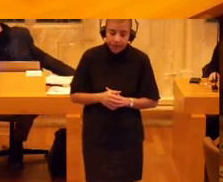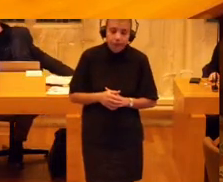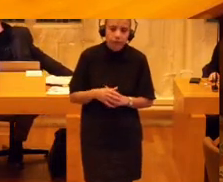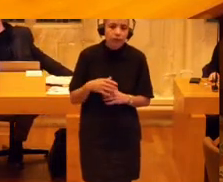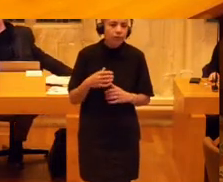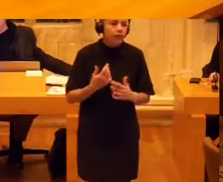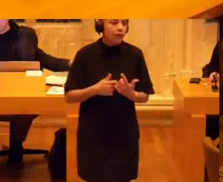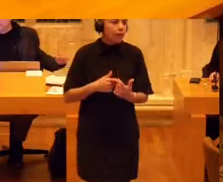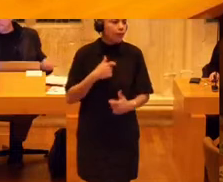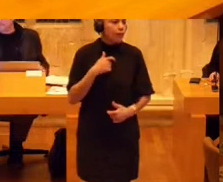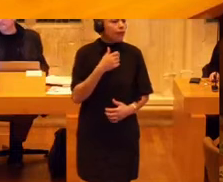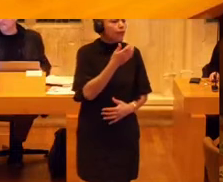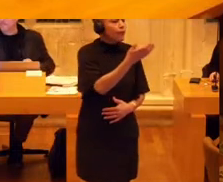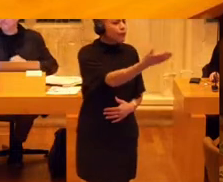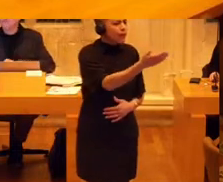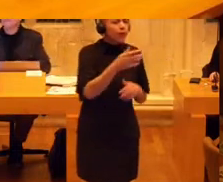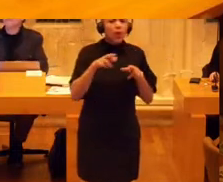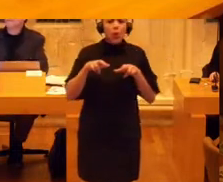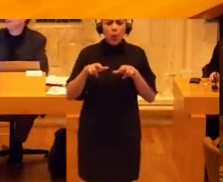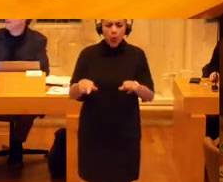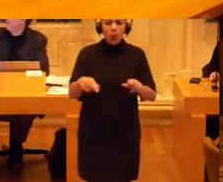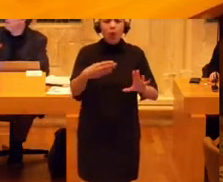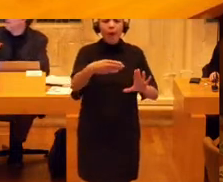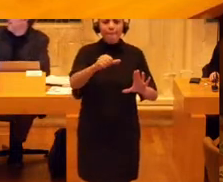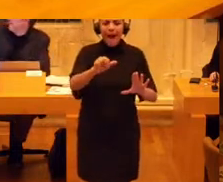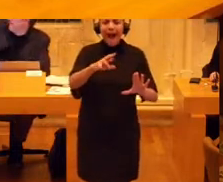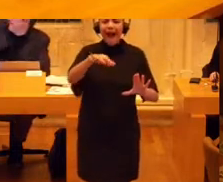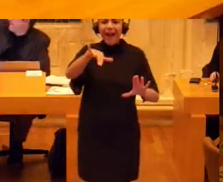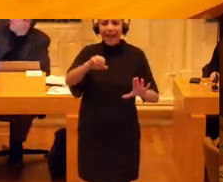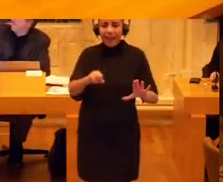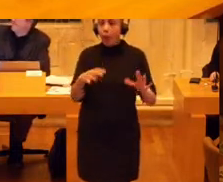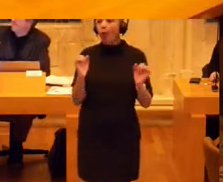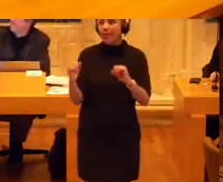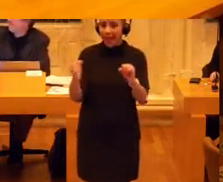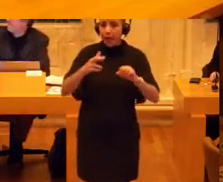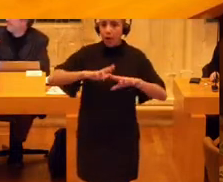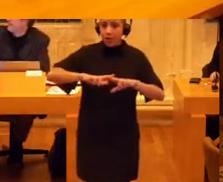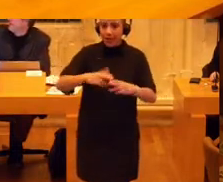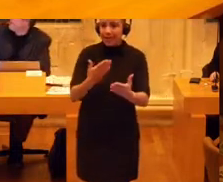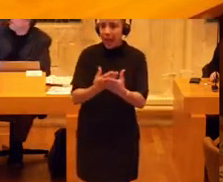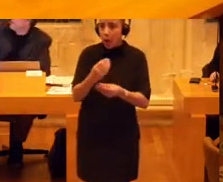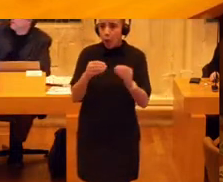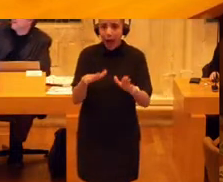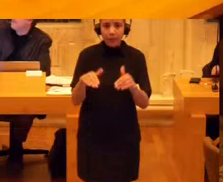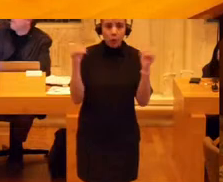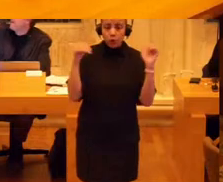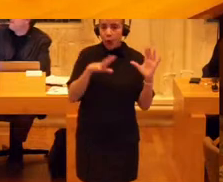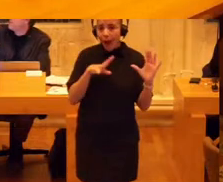L'effacement des réseaux, rue du Marais, l'éclairage, etc. On est tous d'accord pour rénover la rue du Marais ? Non, il y a des abstentions ?